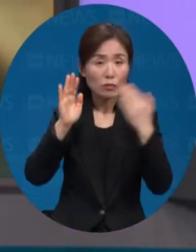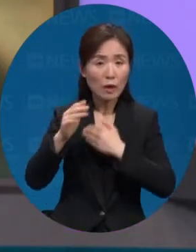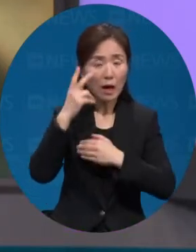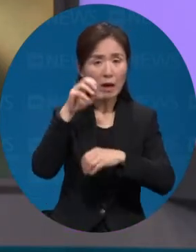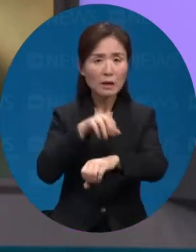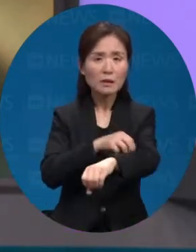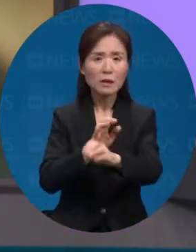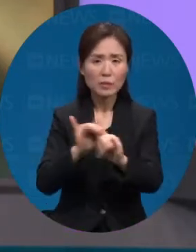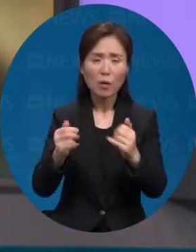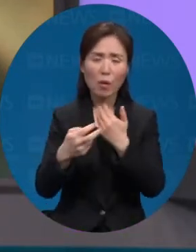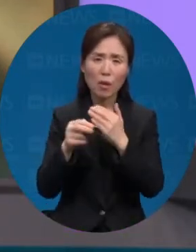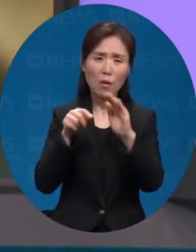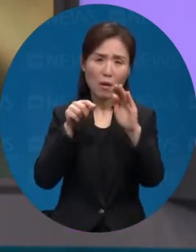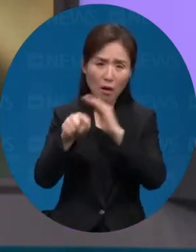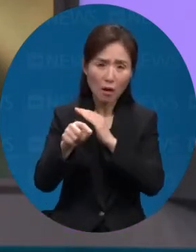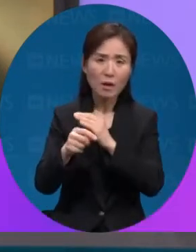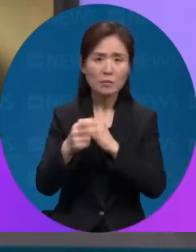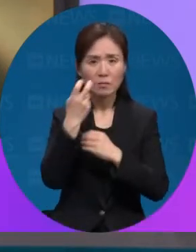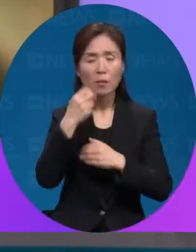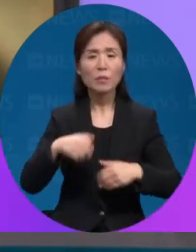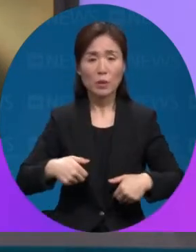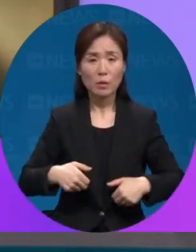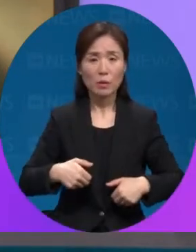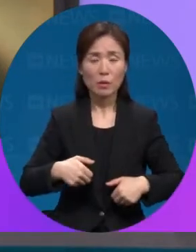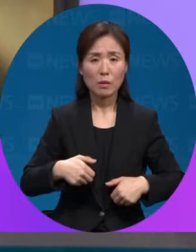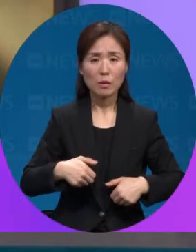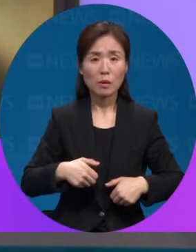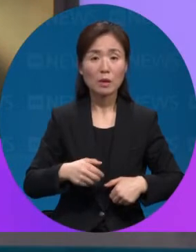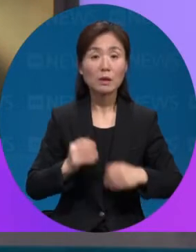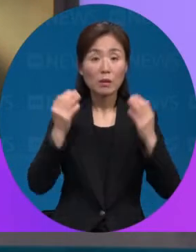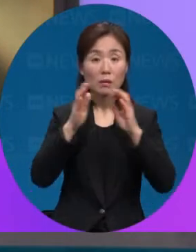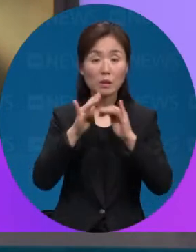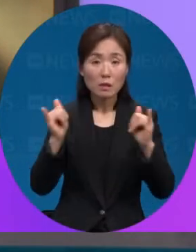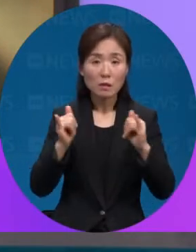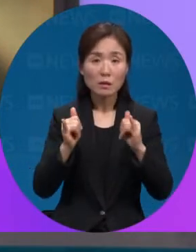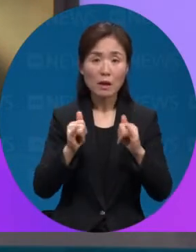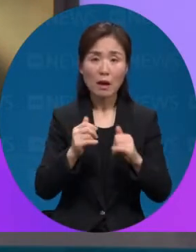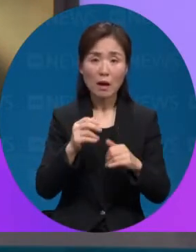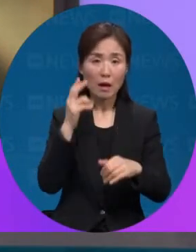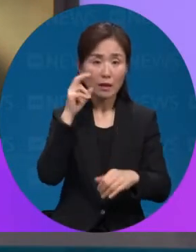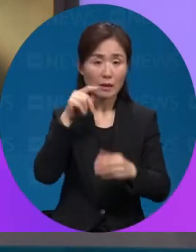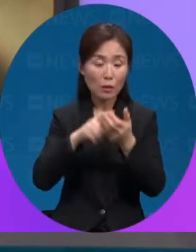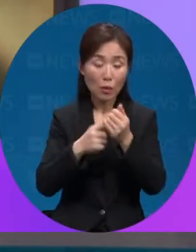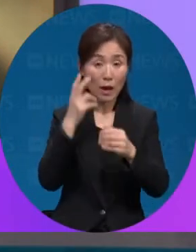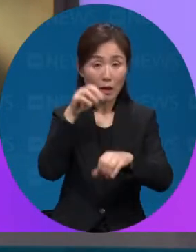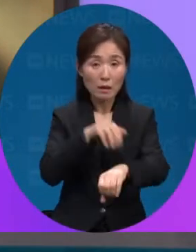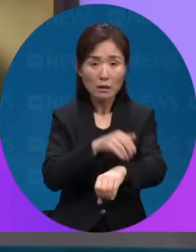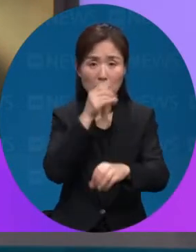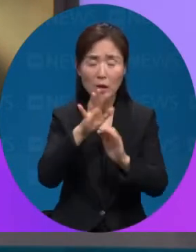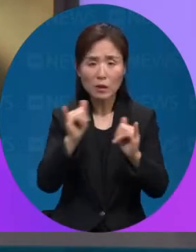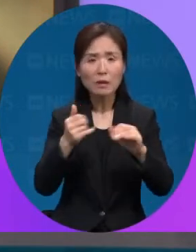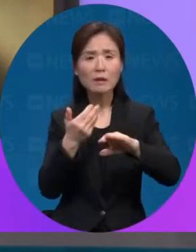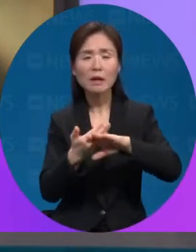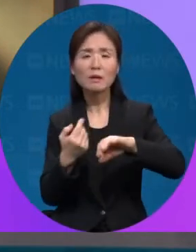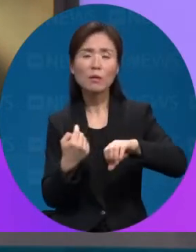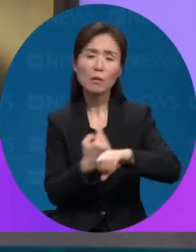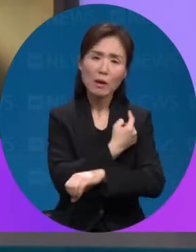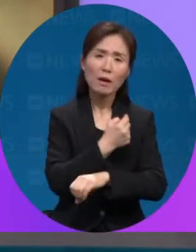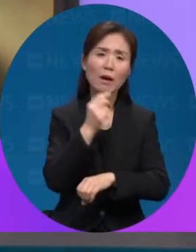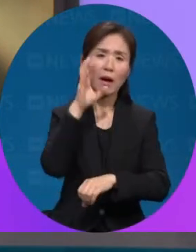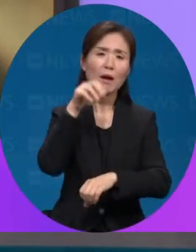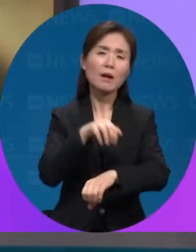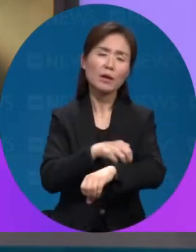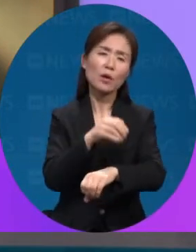다른 에릭이 도 같이 생기는 경우가 많기 때문에 꼭 병원을 방문해서 알레르기 테스트를 해보고 의학적 도움을 받을 것을